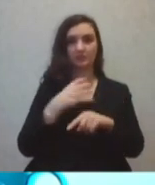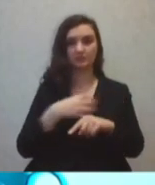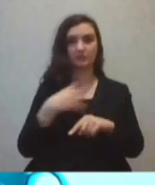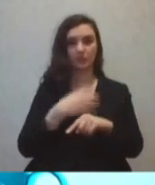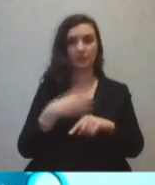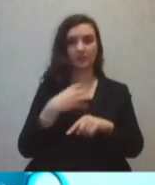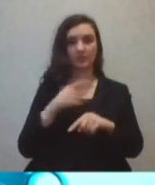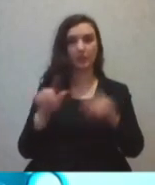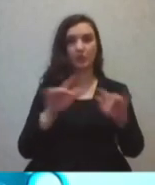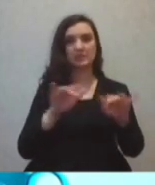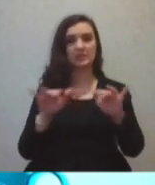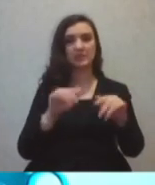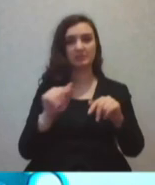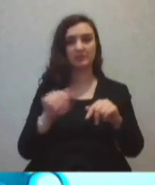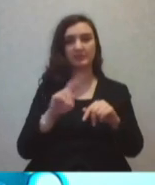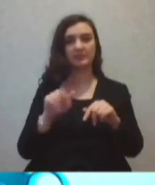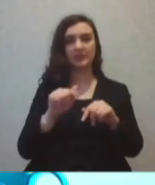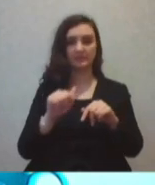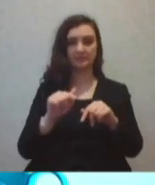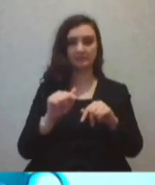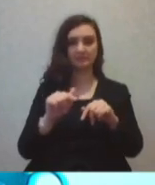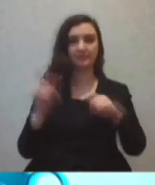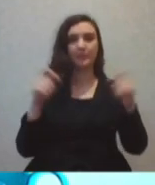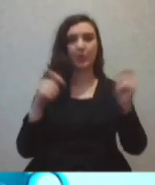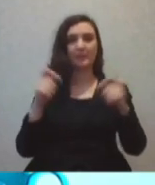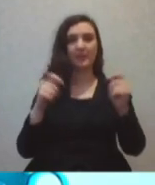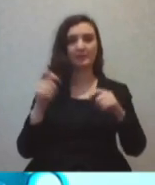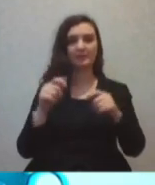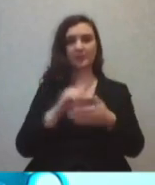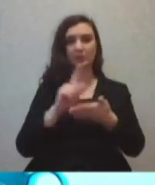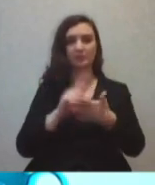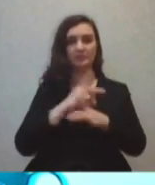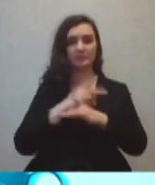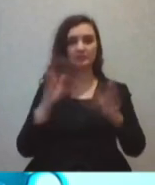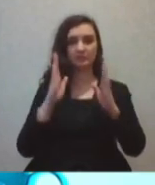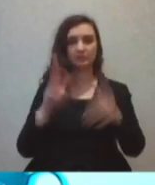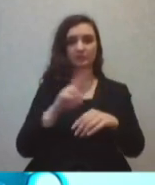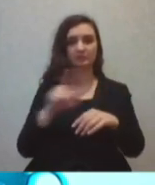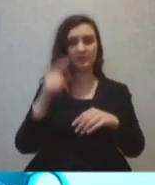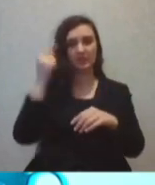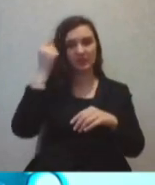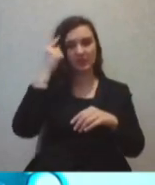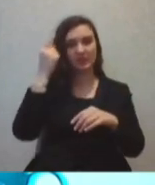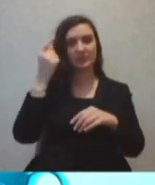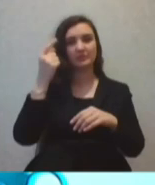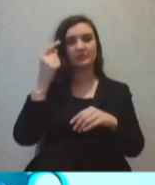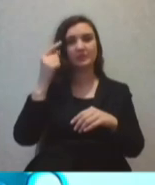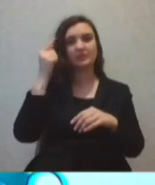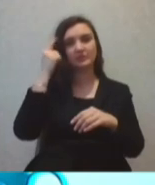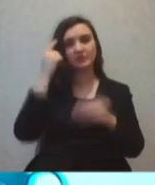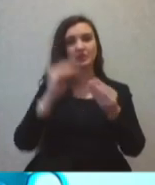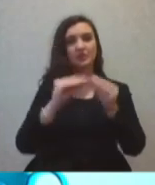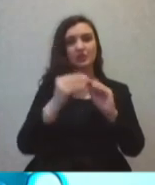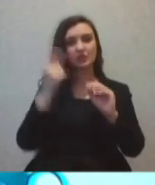მნიშვნელოვანი ღონისძიებებით და კონფერენციებით აუცილებლად აღნიშნავდა შიზოფრენიის საერთაშორისო დღეს.